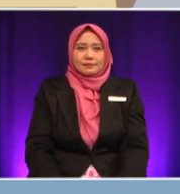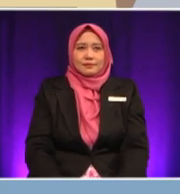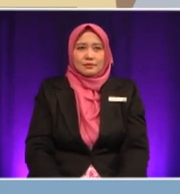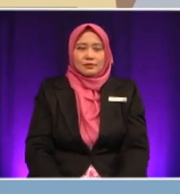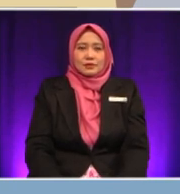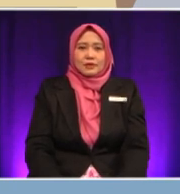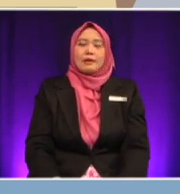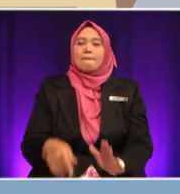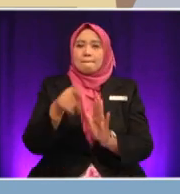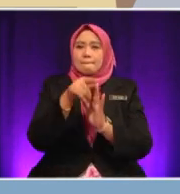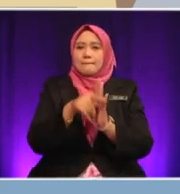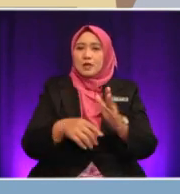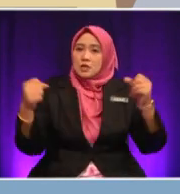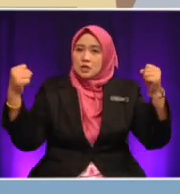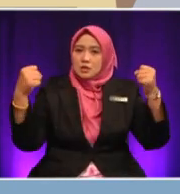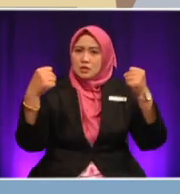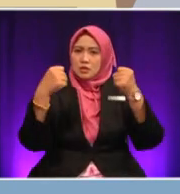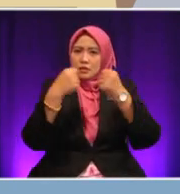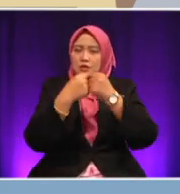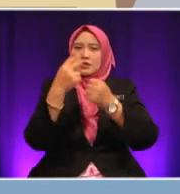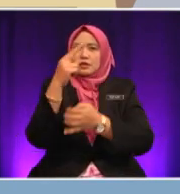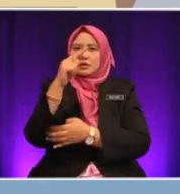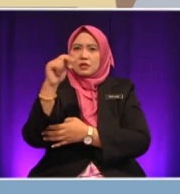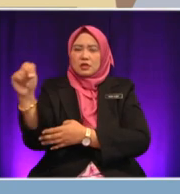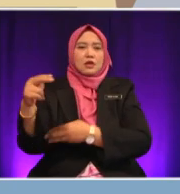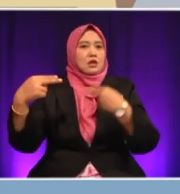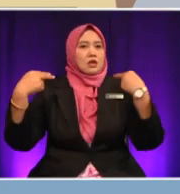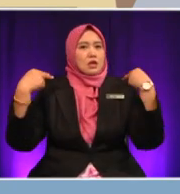pelanggaran hak cipta kenapa azma